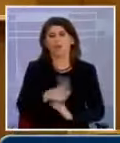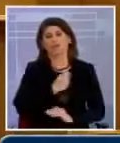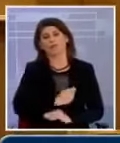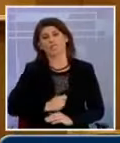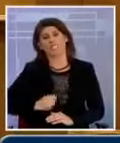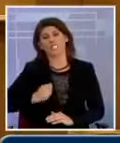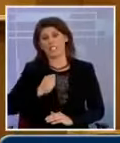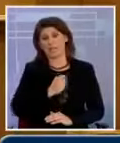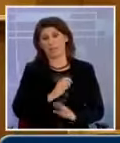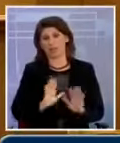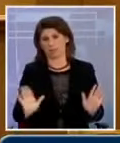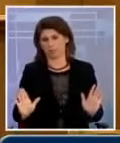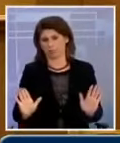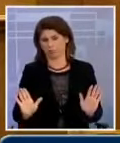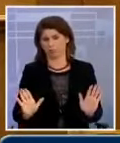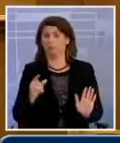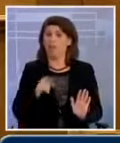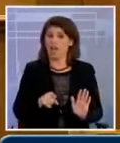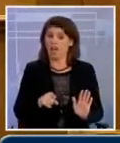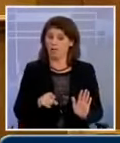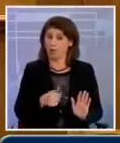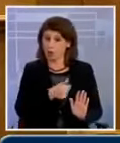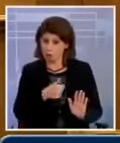Το δυστύχημα όμως δεν είναι